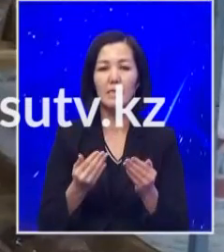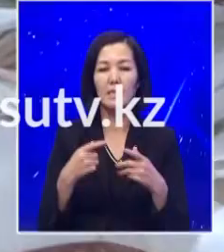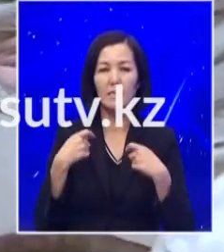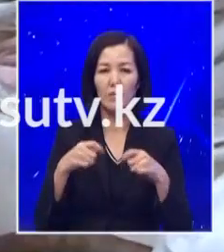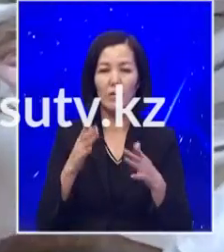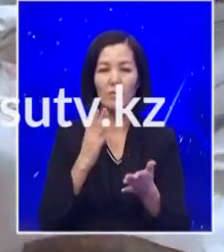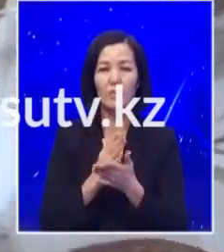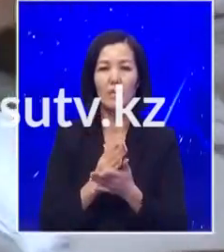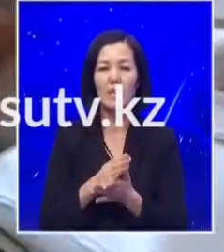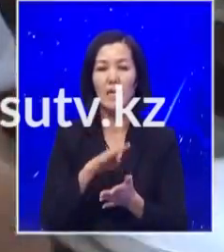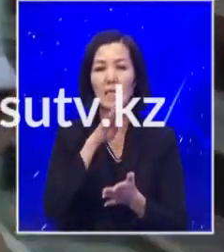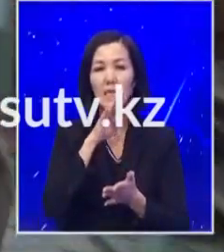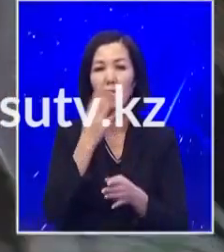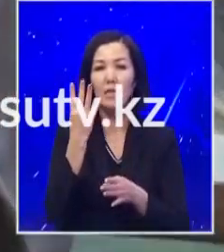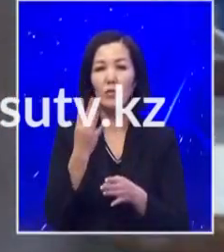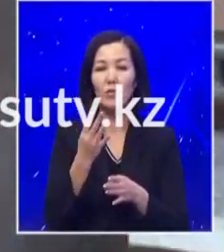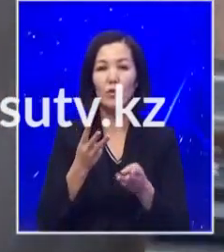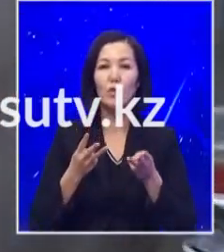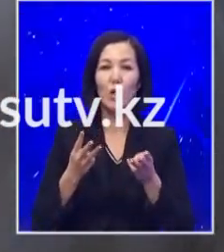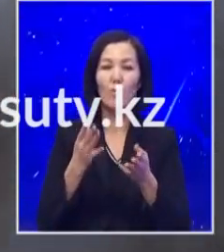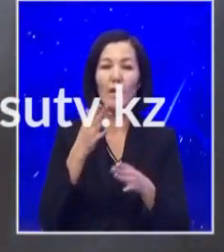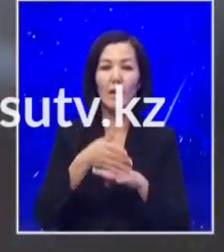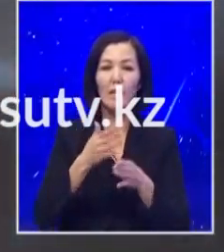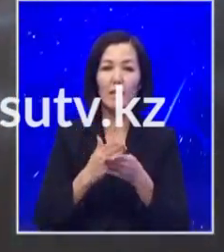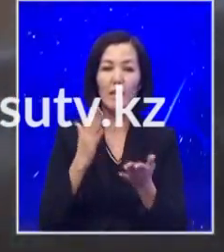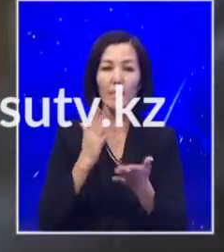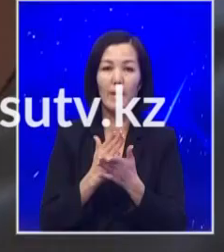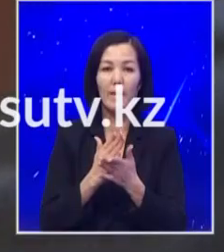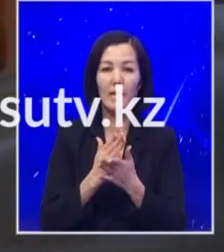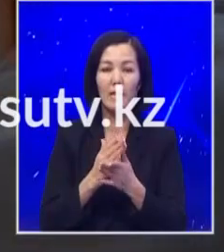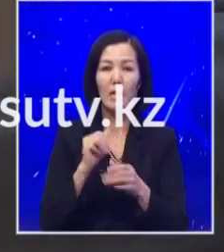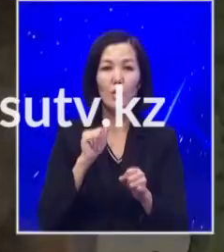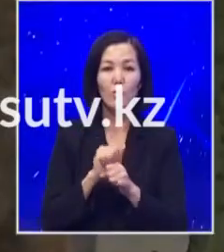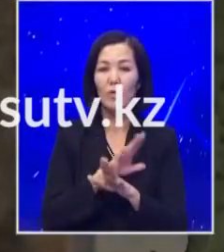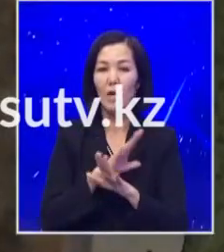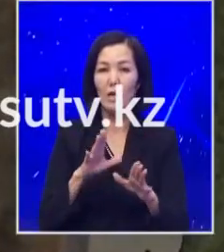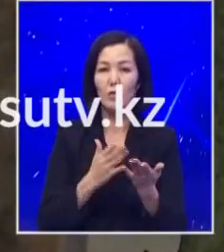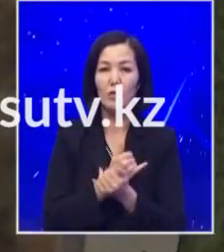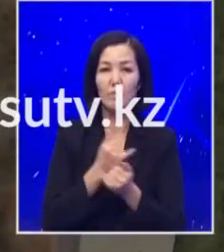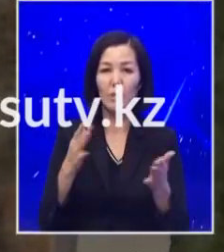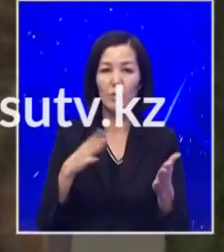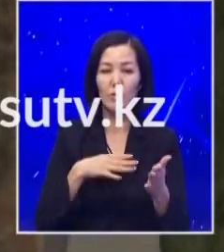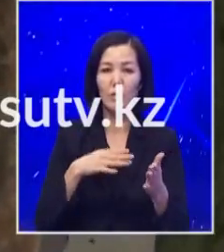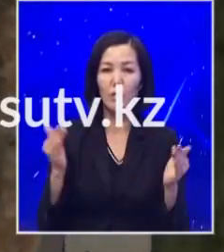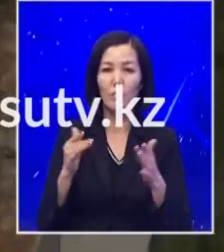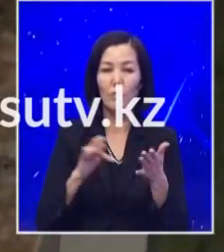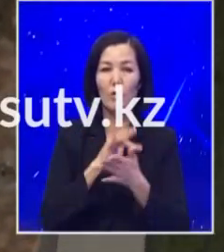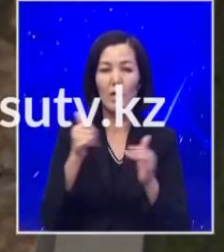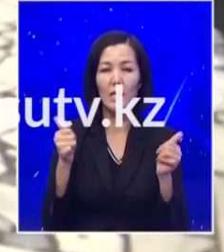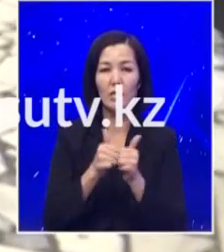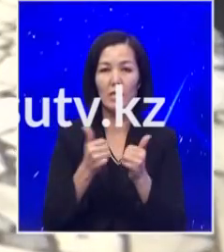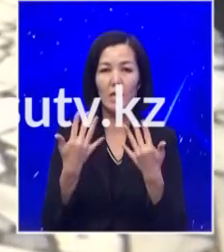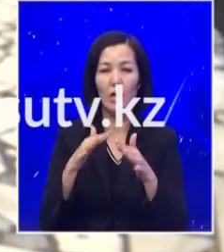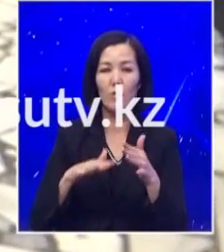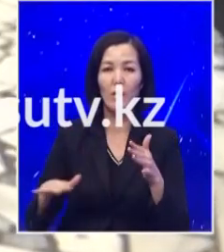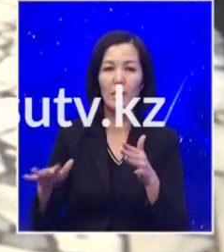жатыр. Текелде 4 наубайхана бар. Індет күшейген уақытта олар тоқтаусыз халыққа қызмет көрсетті. Моноқала аумағындағы елді